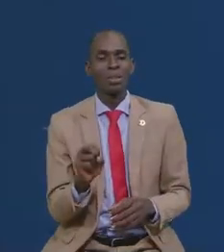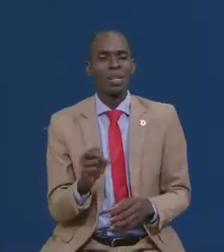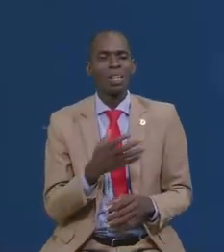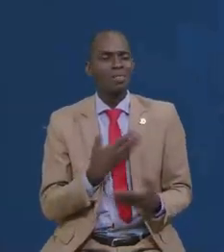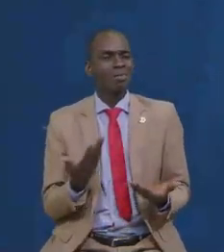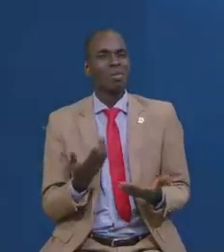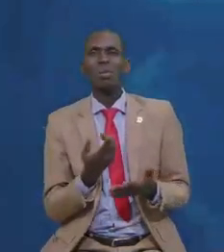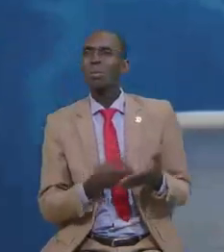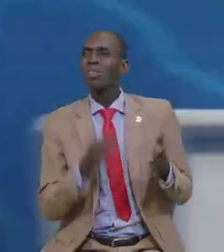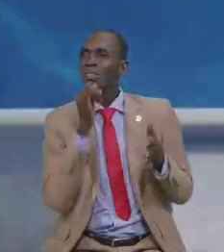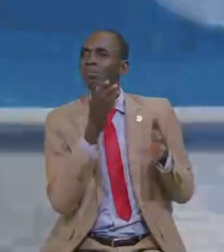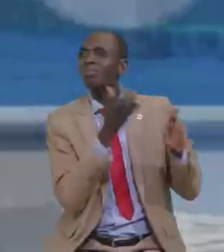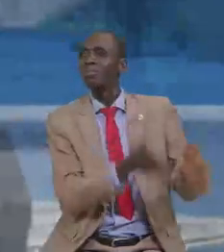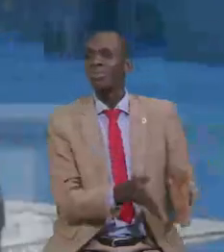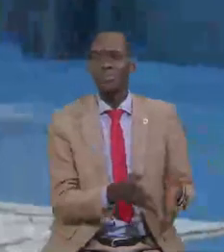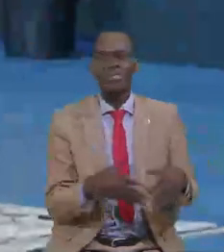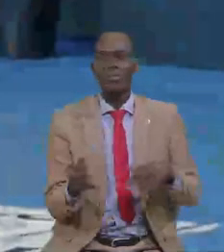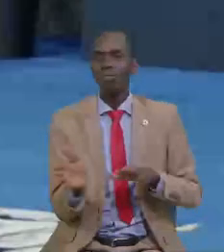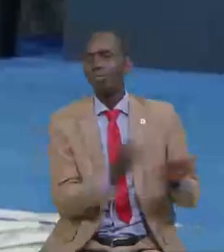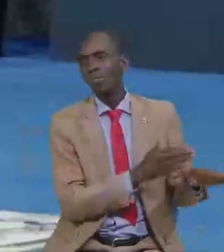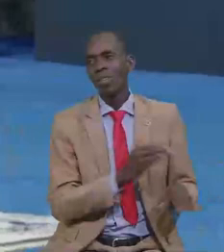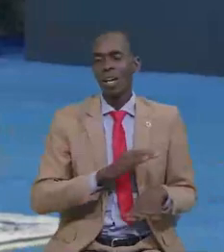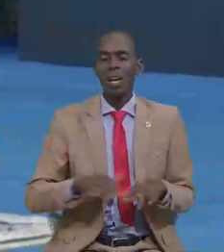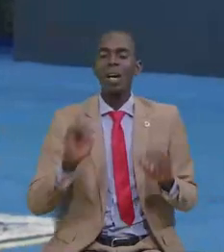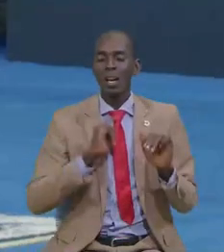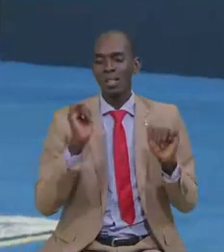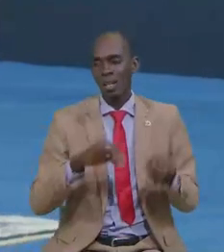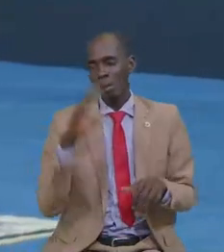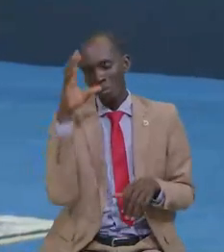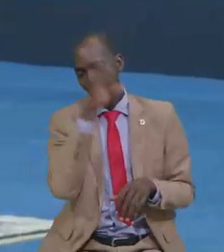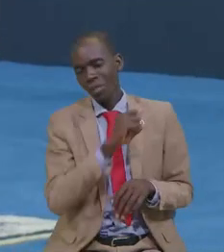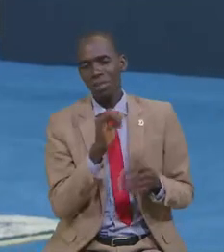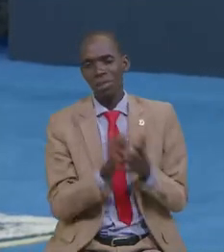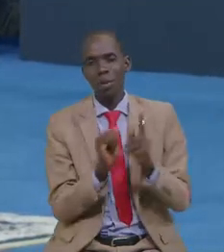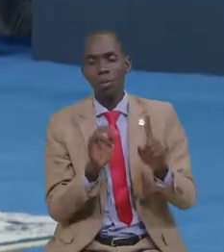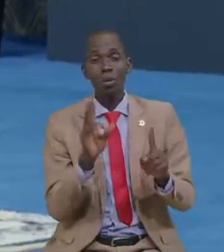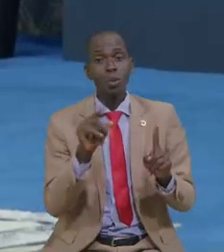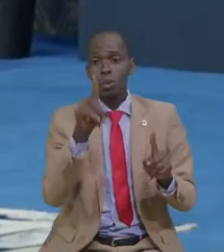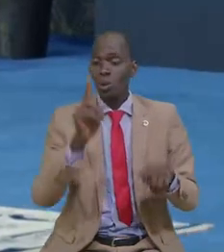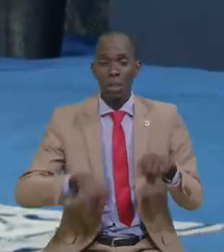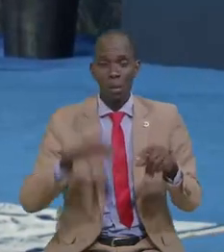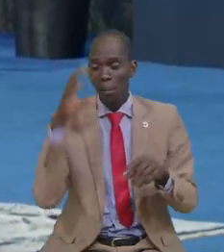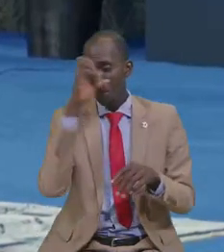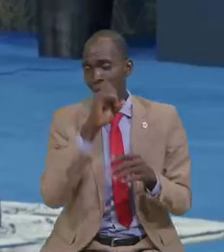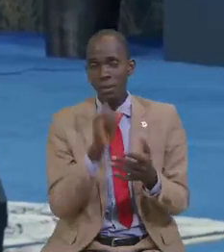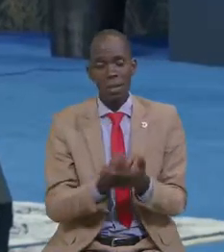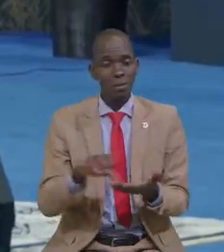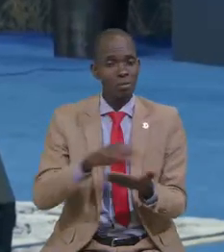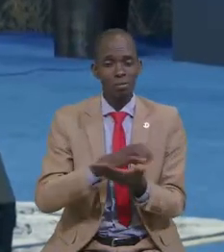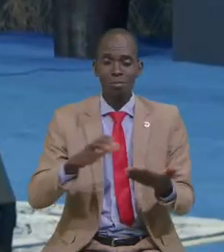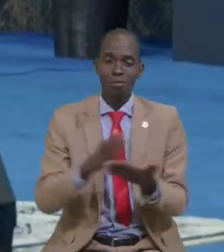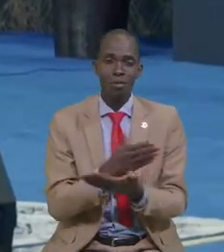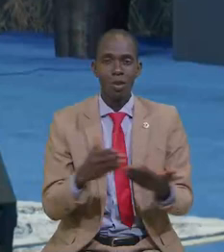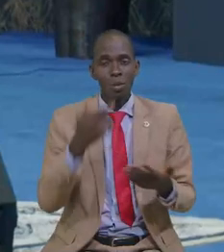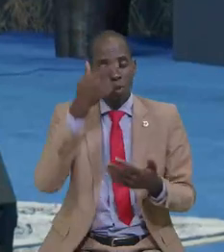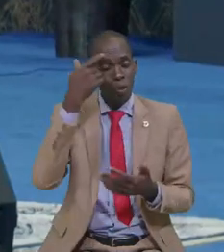à l'arrêt de bus, qu'est-ce qui reste encore? Ça, je peux rater cela. Tu ne peux pas rater cela. Parce